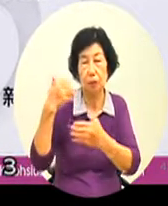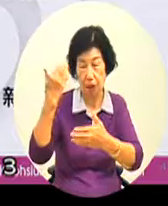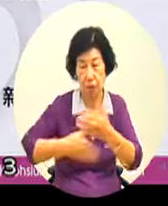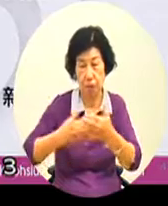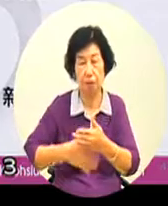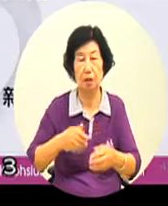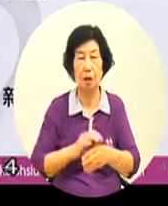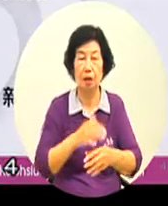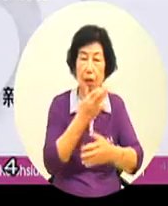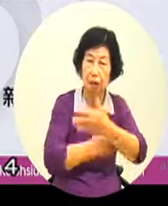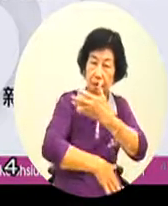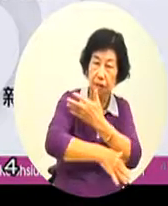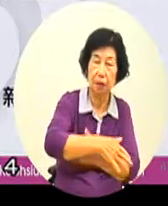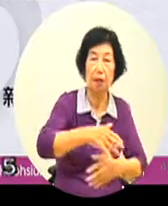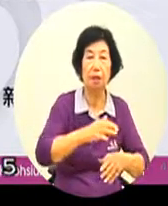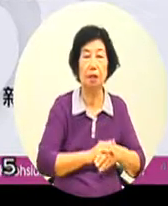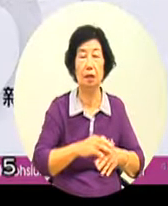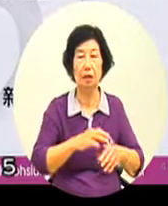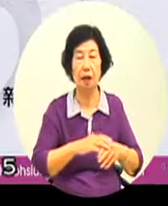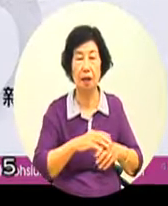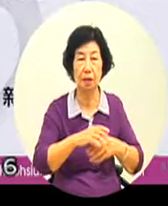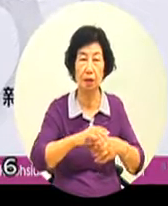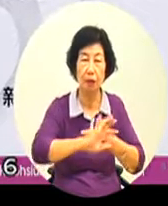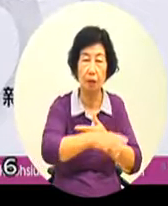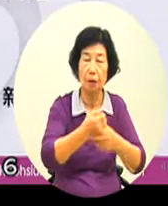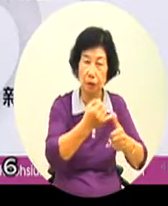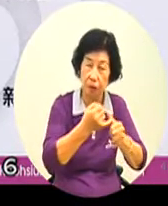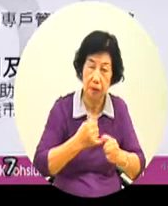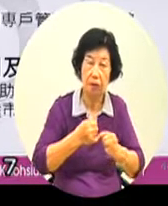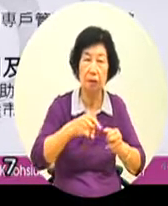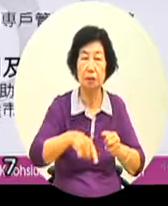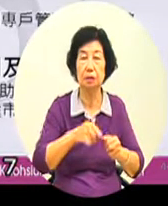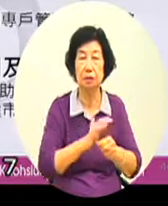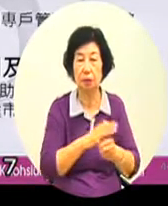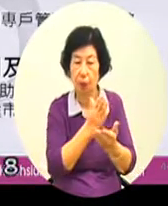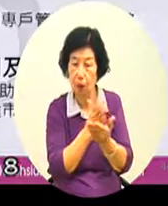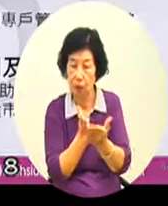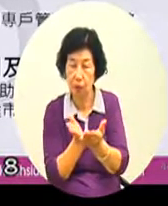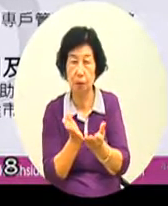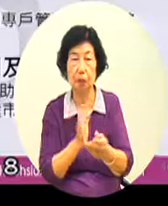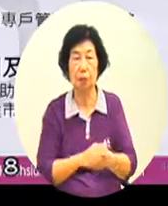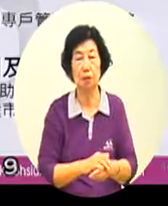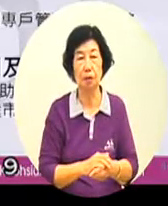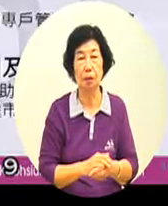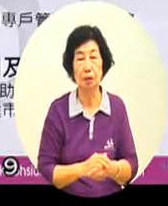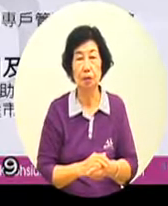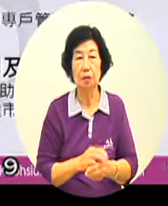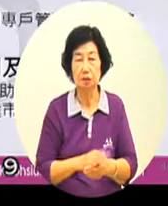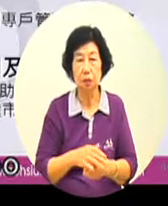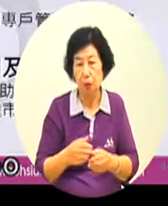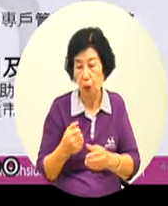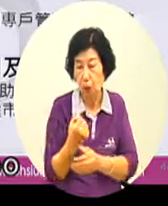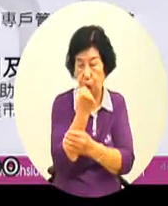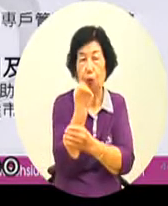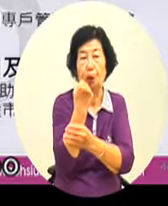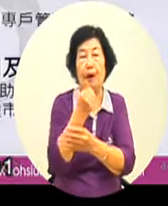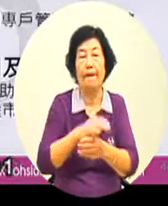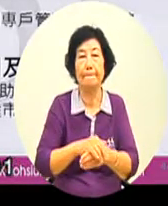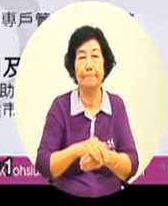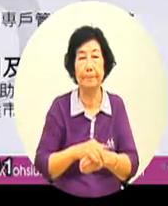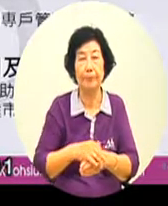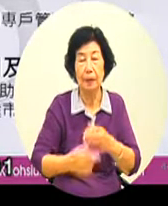新住民等等弱势家庭有更精变性的服务。那我们还有各式各样可以更积极性、创新性的一些社会